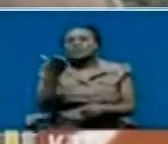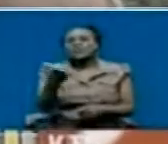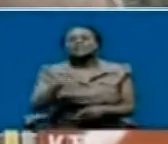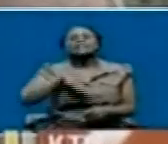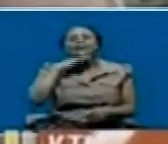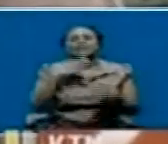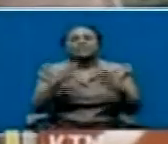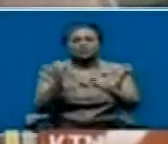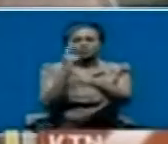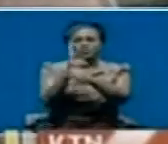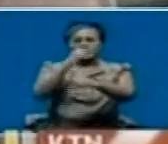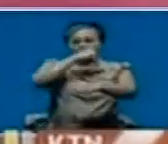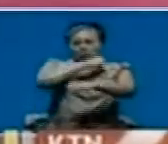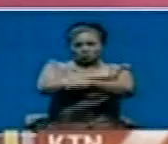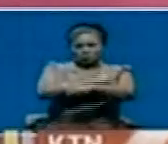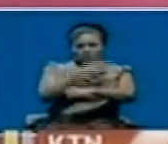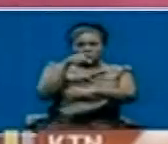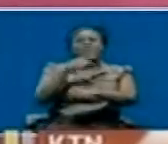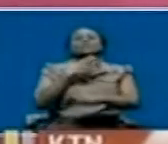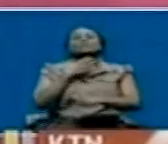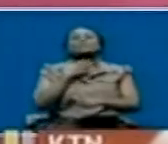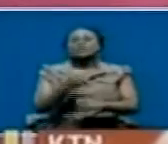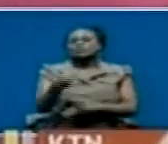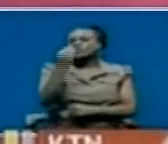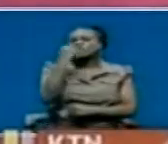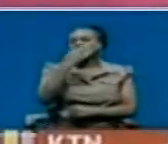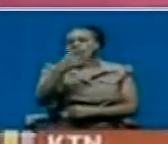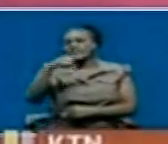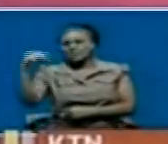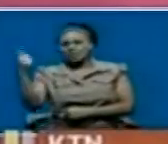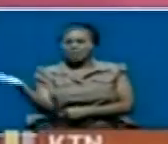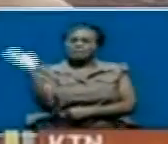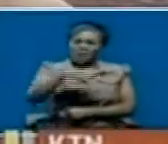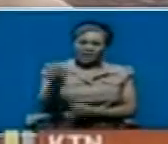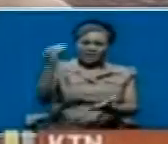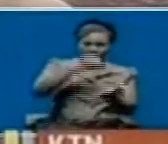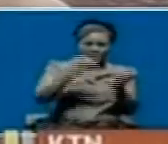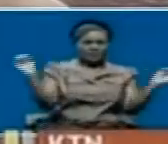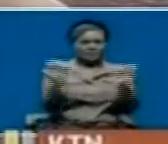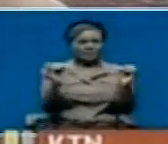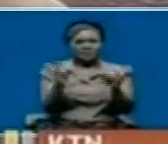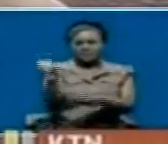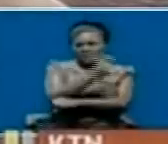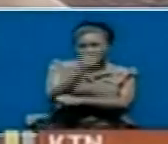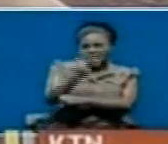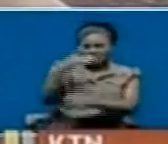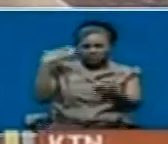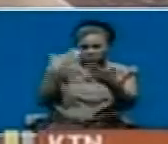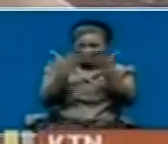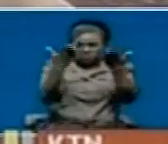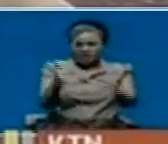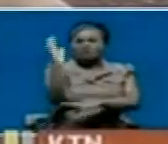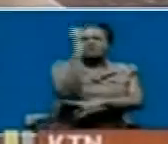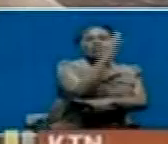ya upili ya Kipsinendet aliyetoka kwenda kula chakula cha mchana na kutorudi tena. Tumetafuta mpaka sasa, hata watu iko